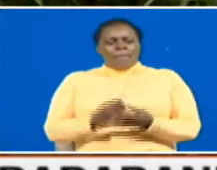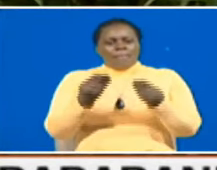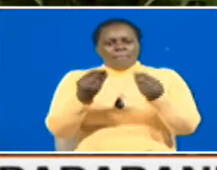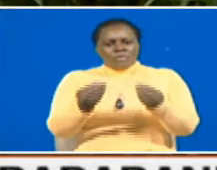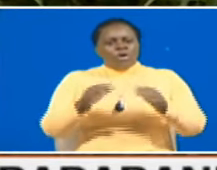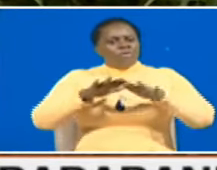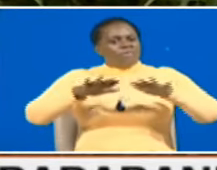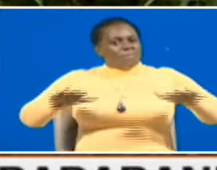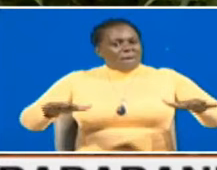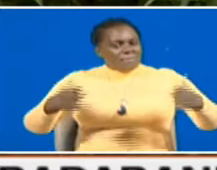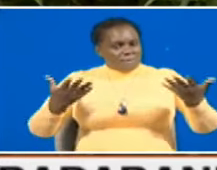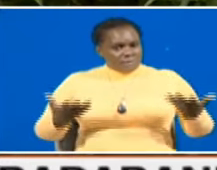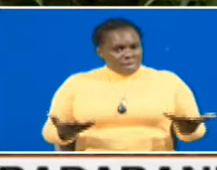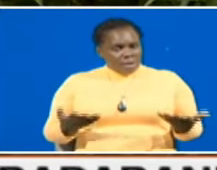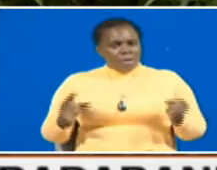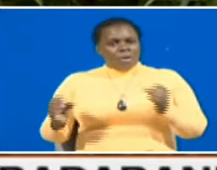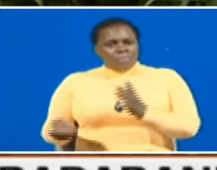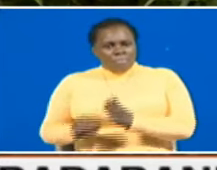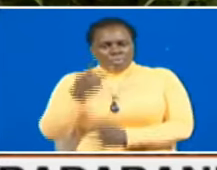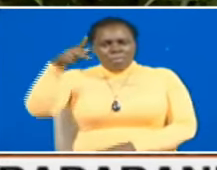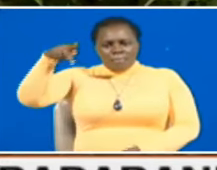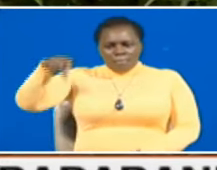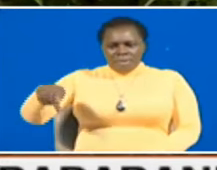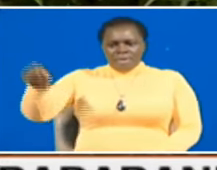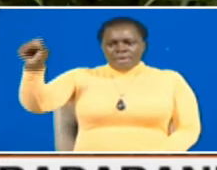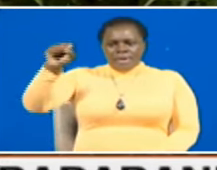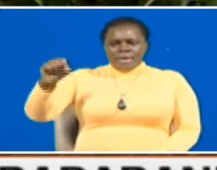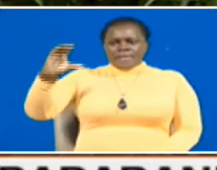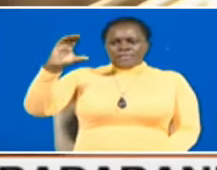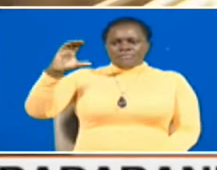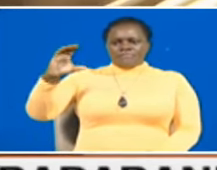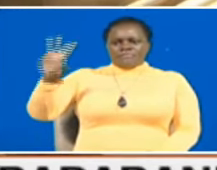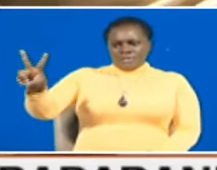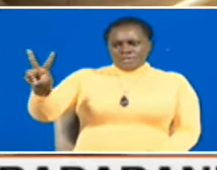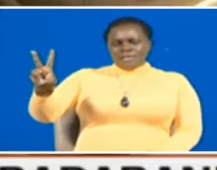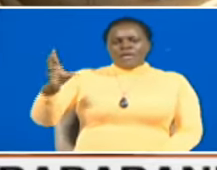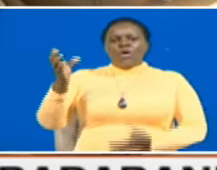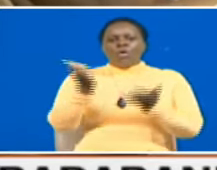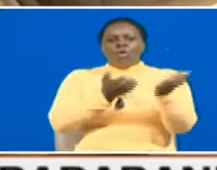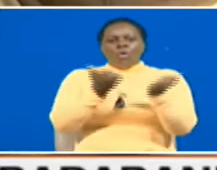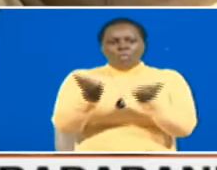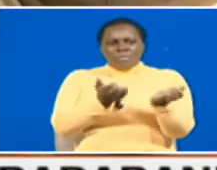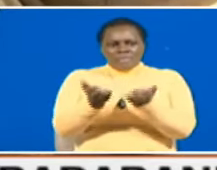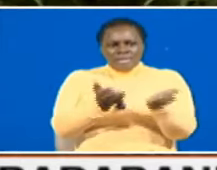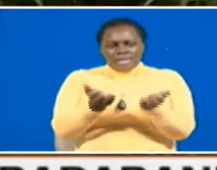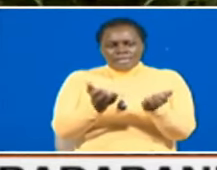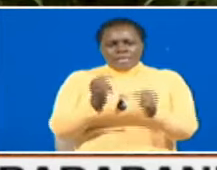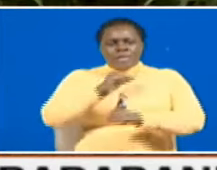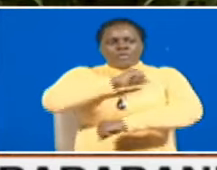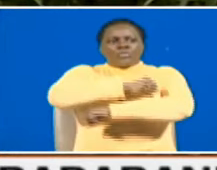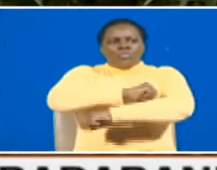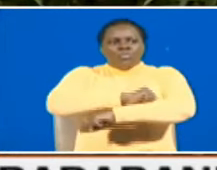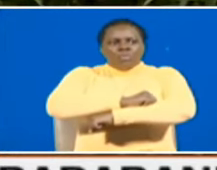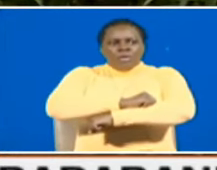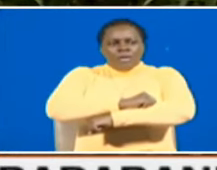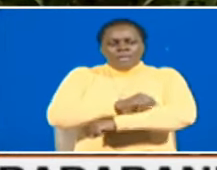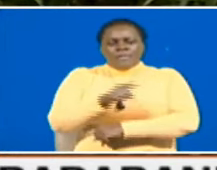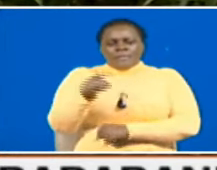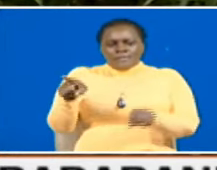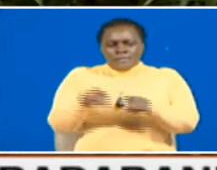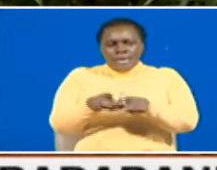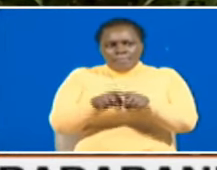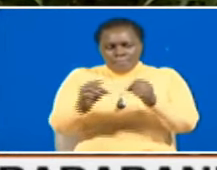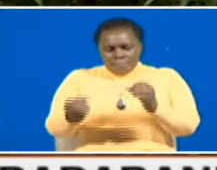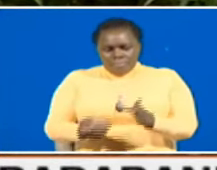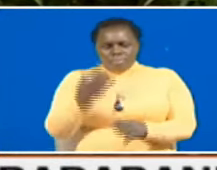is by creating a PSV commercial driving schools because it will still even